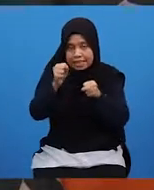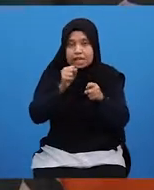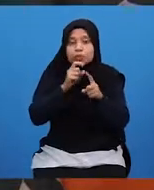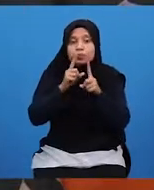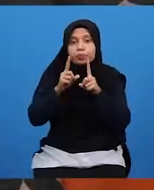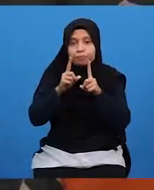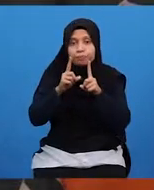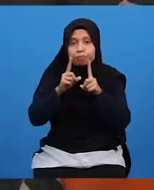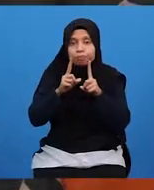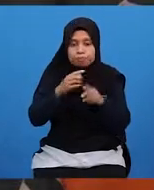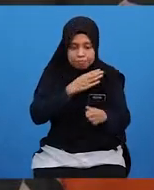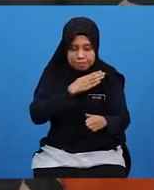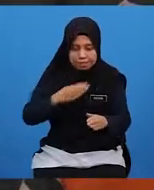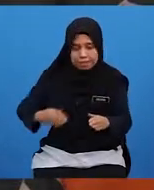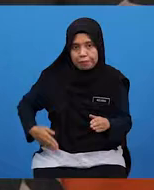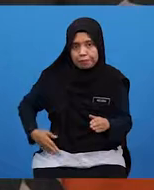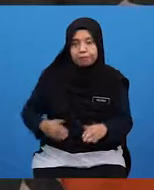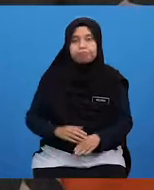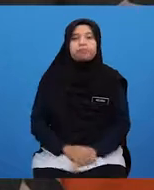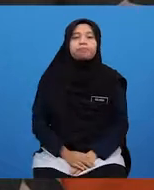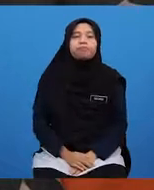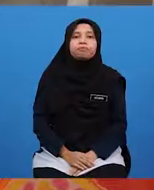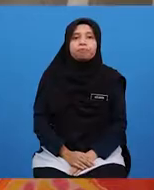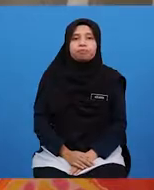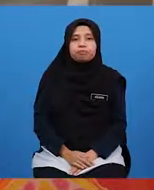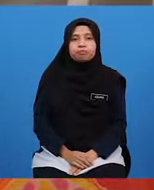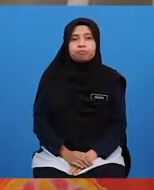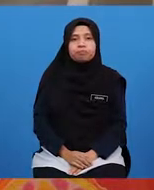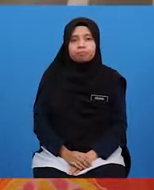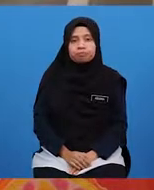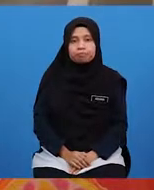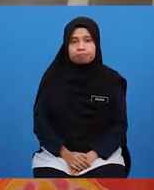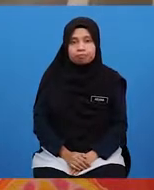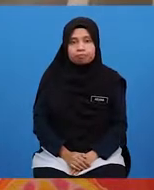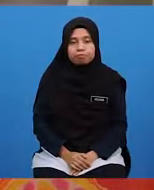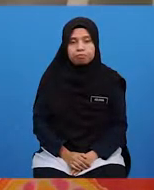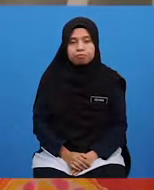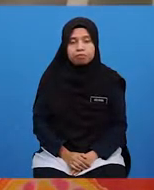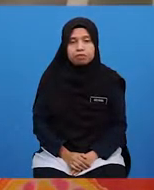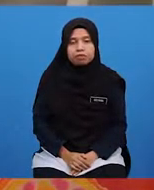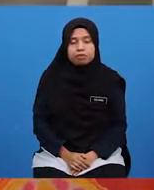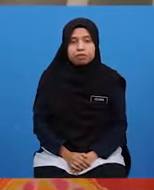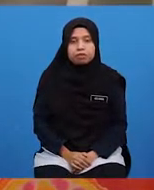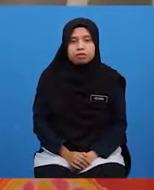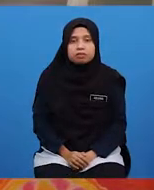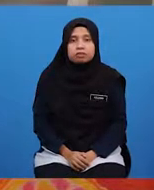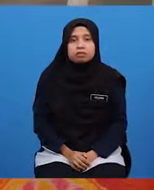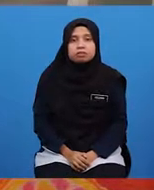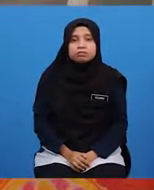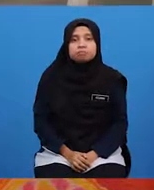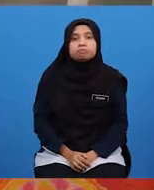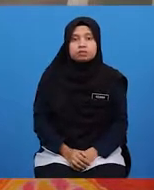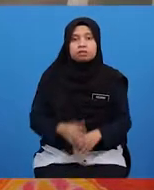lilin batik terap yang telah cikgu sediakan. Jom! Ini adalah lilin putih atau dikenali